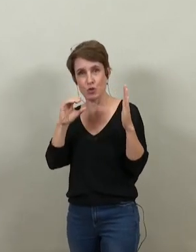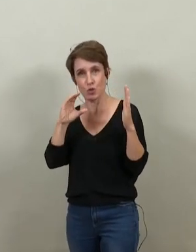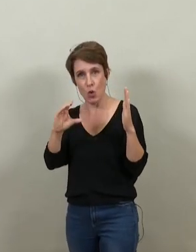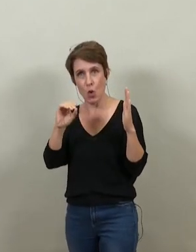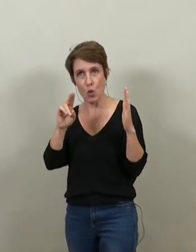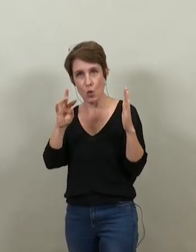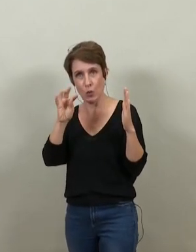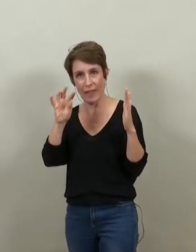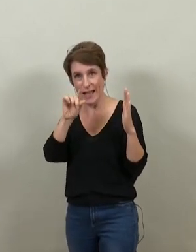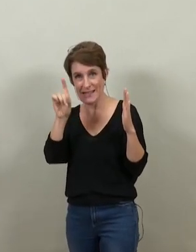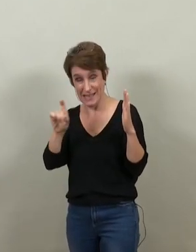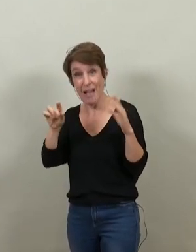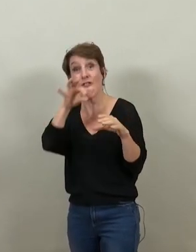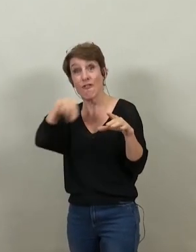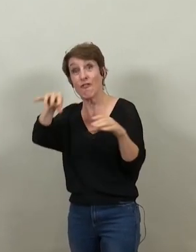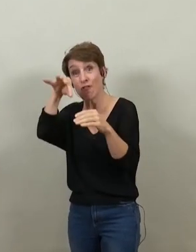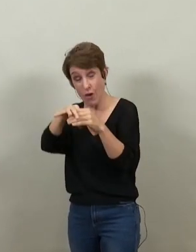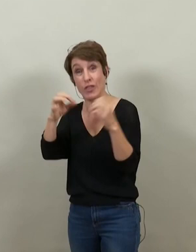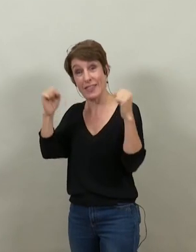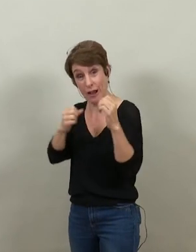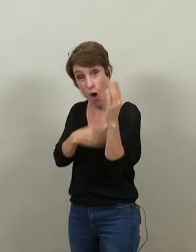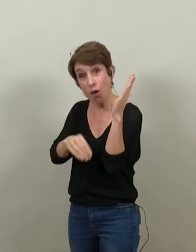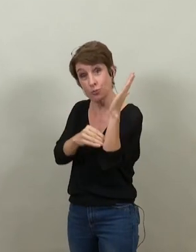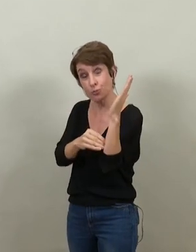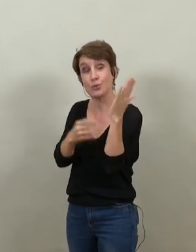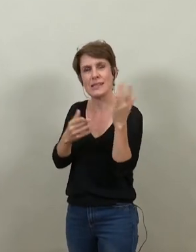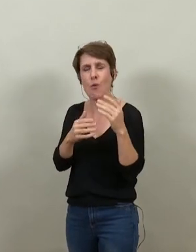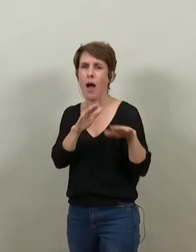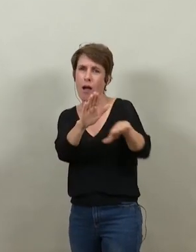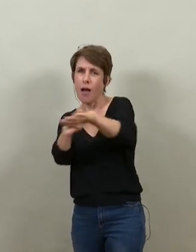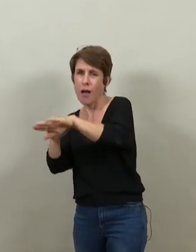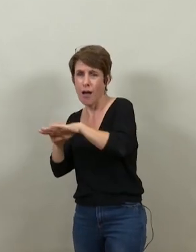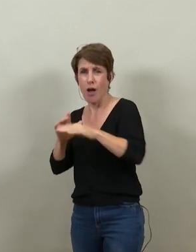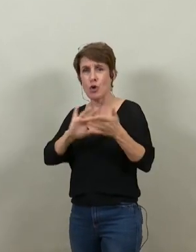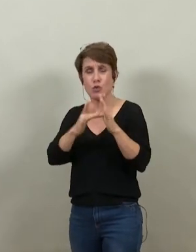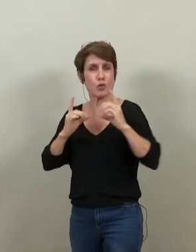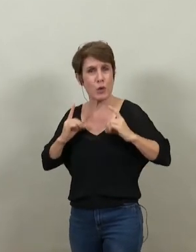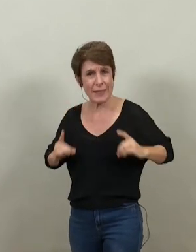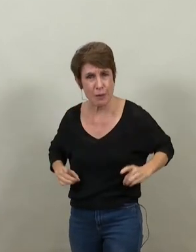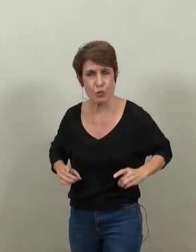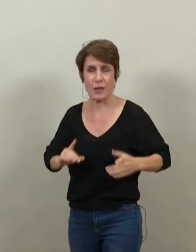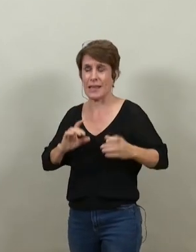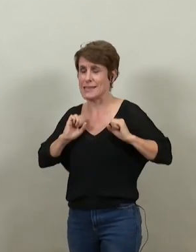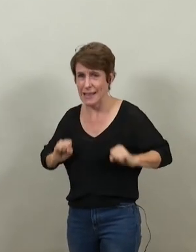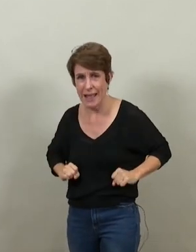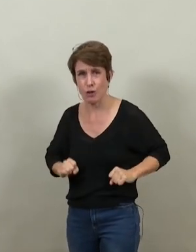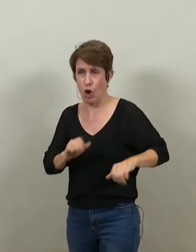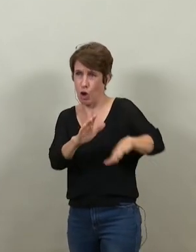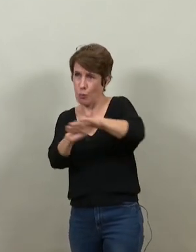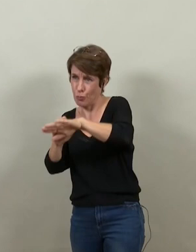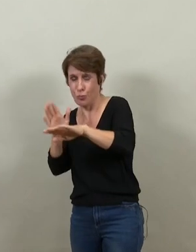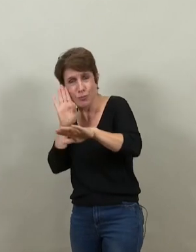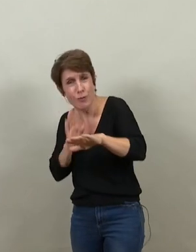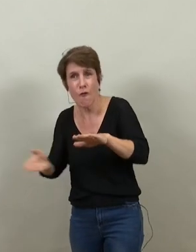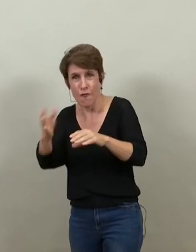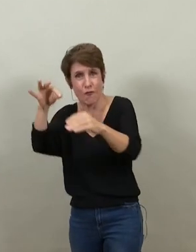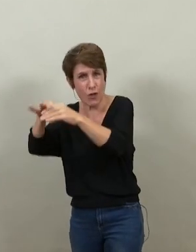je le cite d'interpeller tous les parlementaires pour qu'il dépose une proposition de loi ayant pour but de modifier le même article que celui que je vous